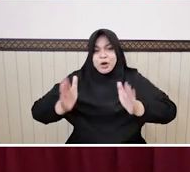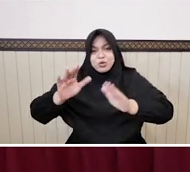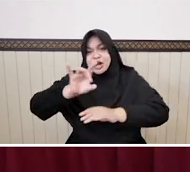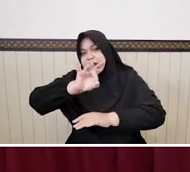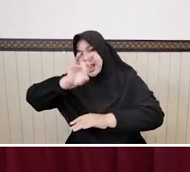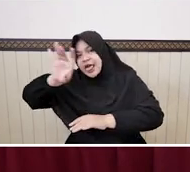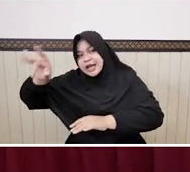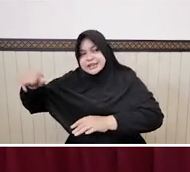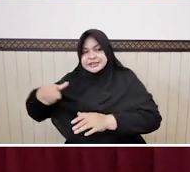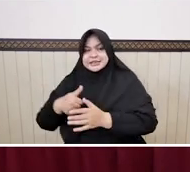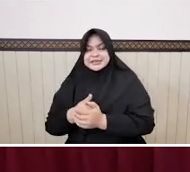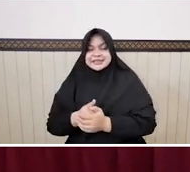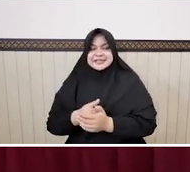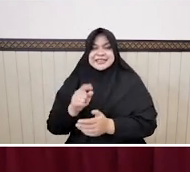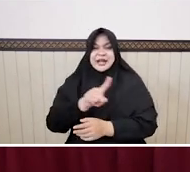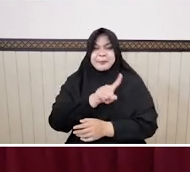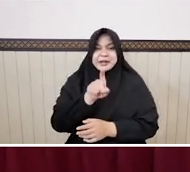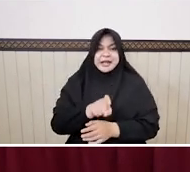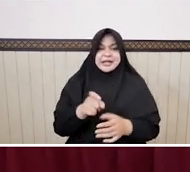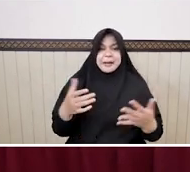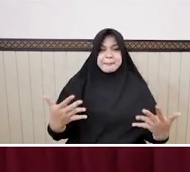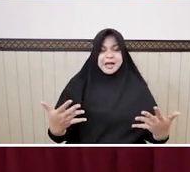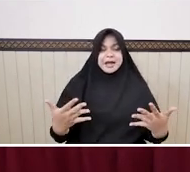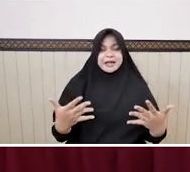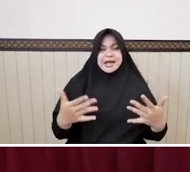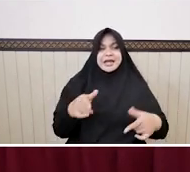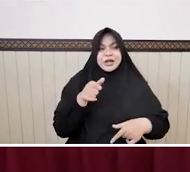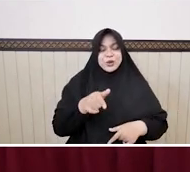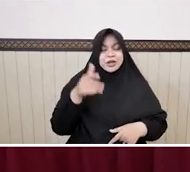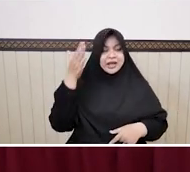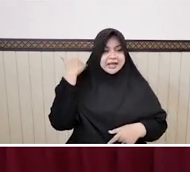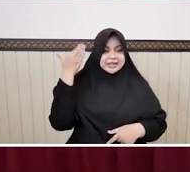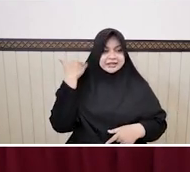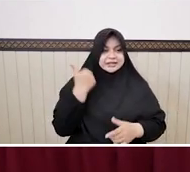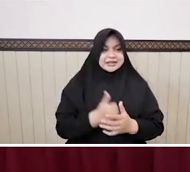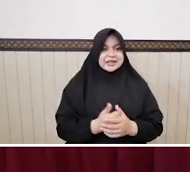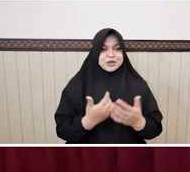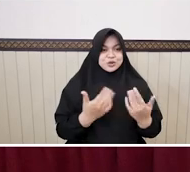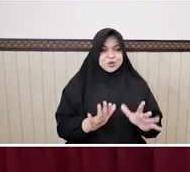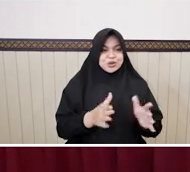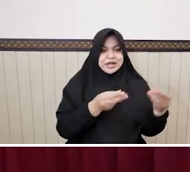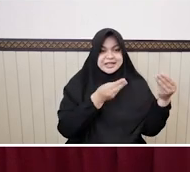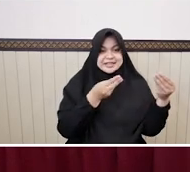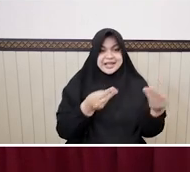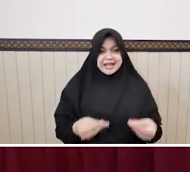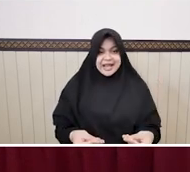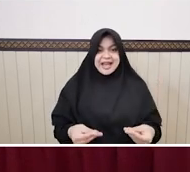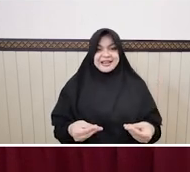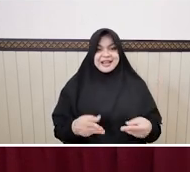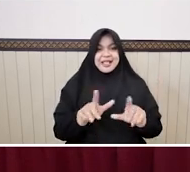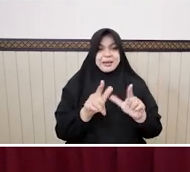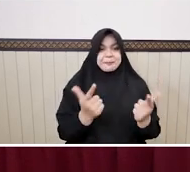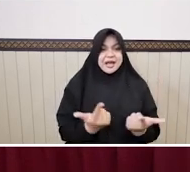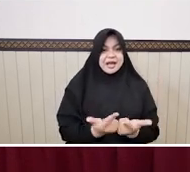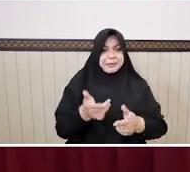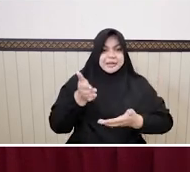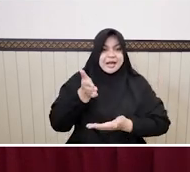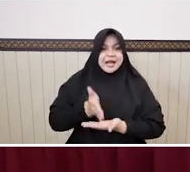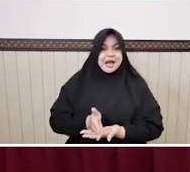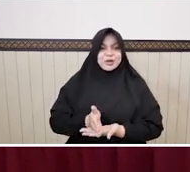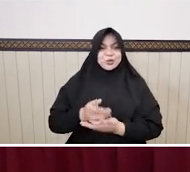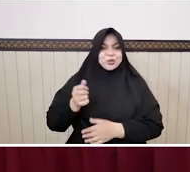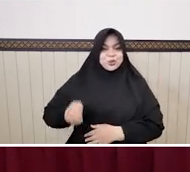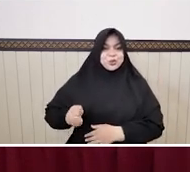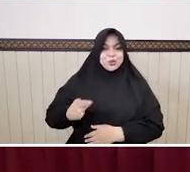gedung dengan sebagainya pertanyaannya Bang Sherly bagaimana itu tadi sudah disediakan oleh lembaga penegak hukum